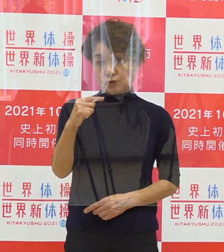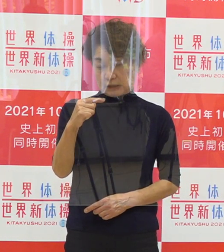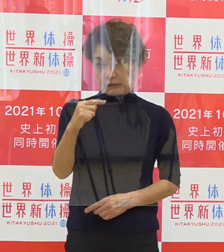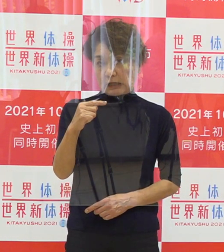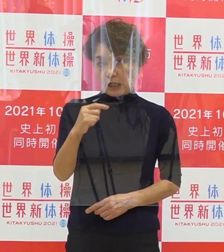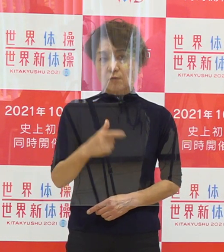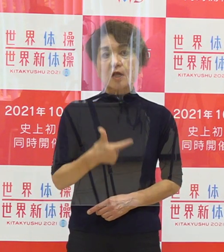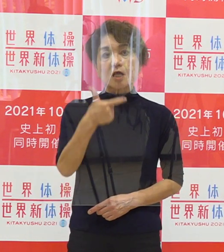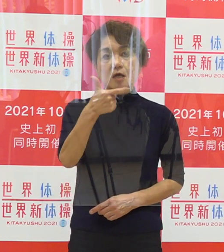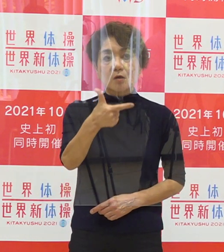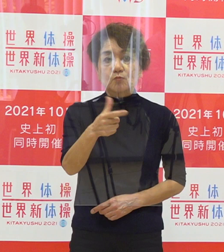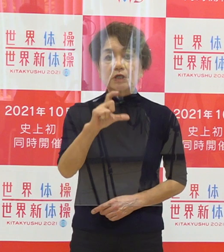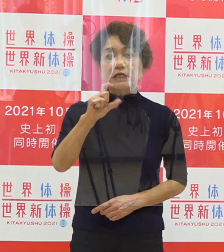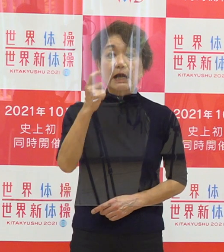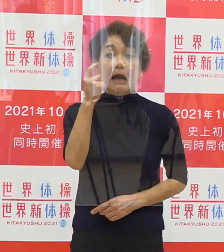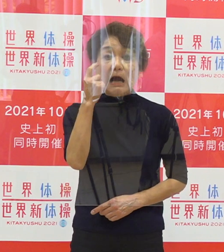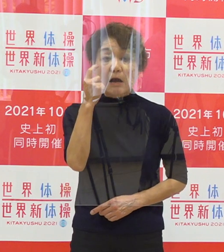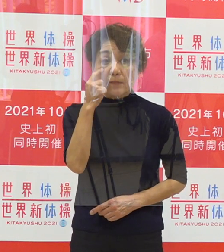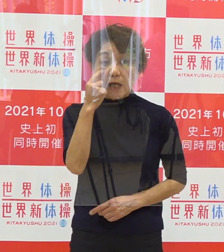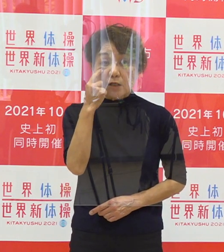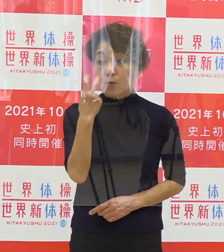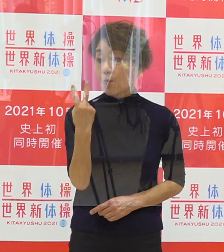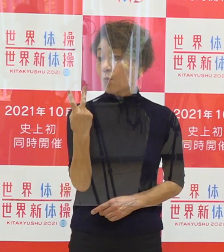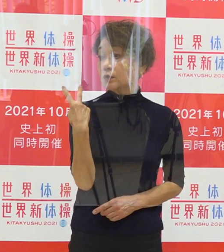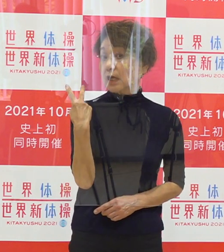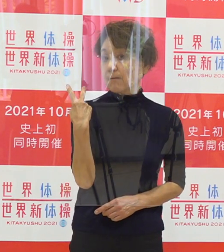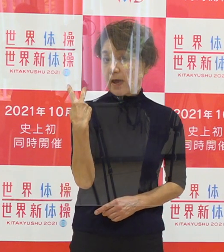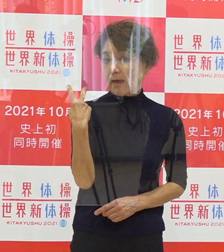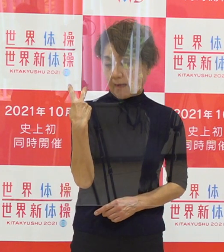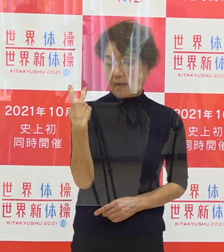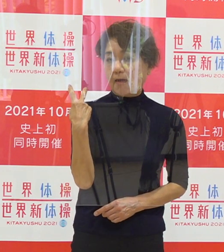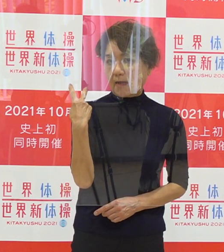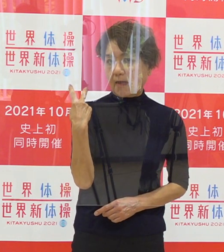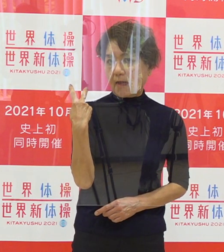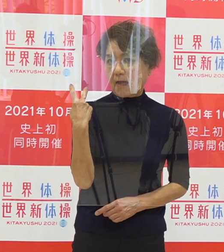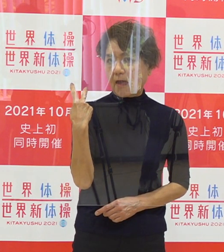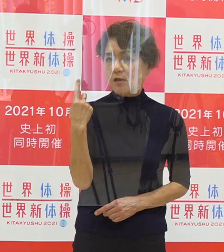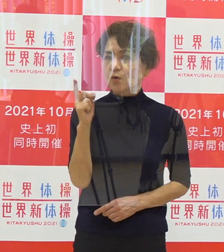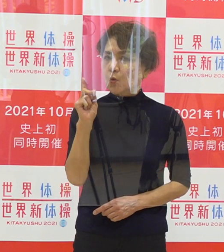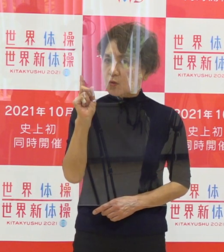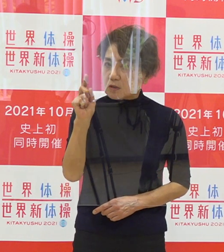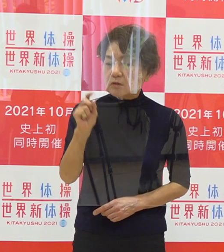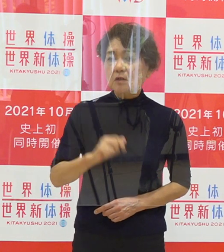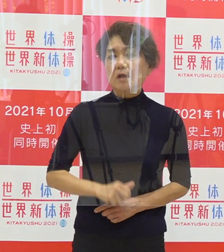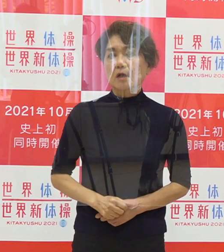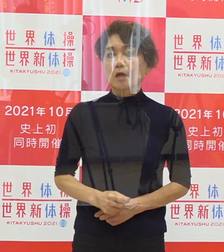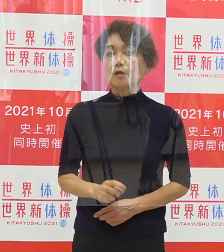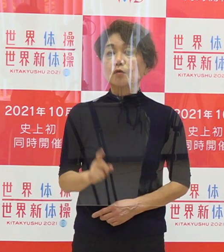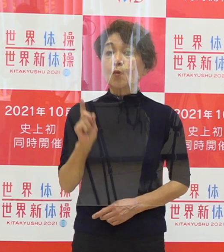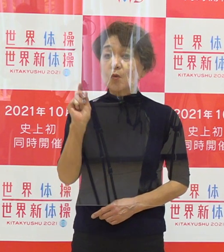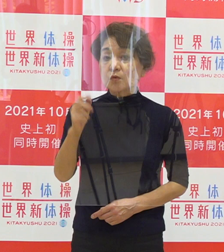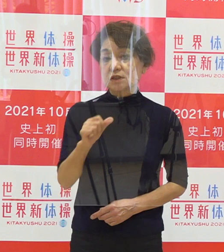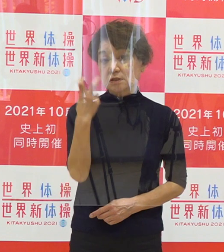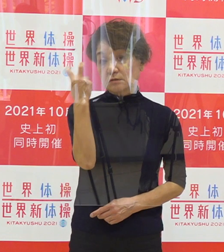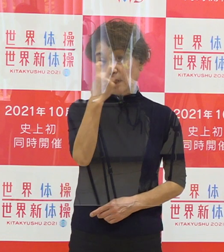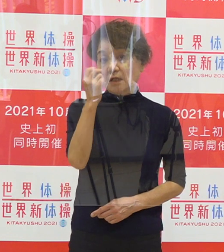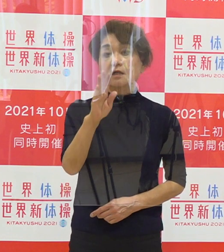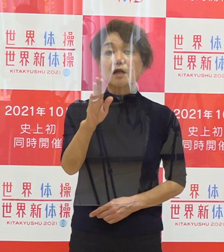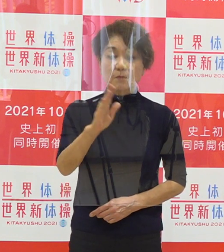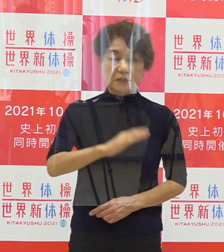日目というのはおとついのことでありますが、その翌日に検査をしております。これ